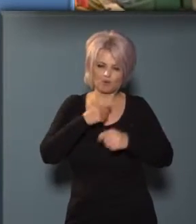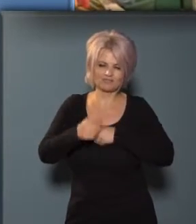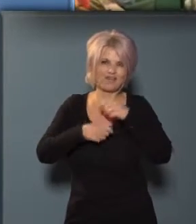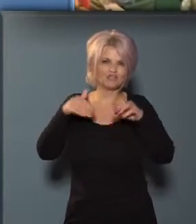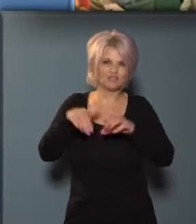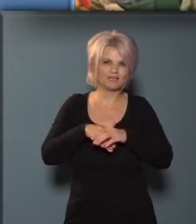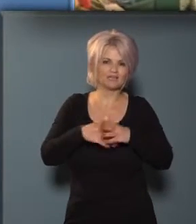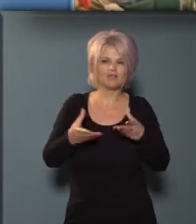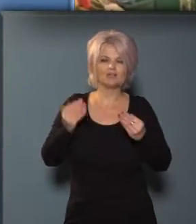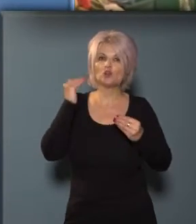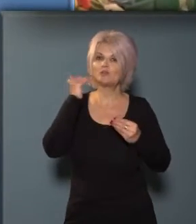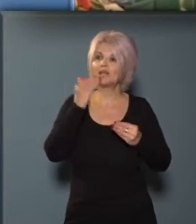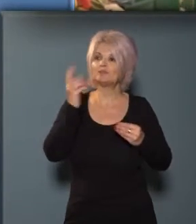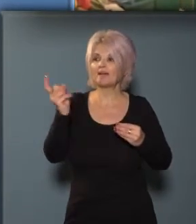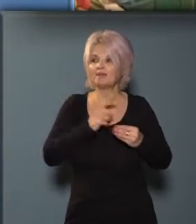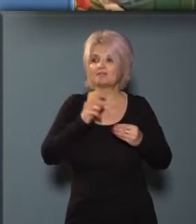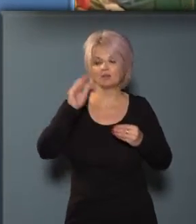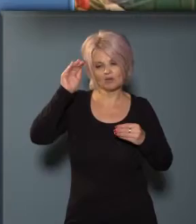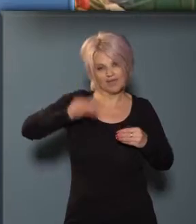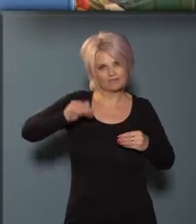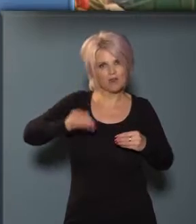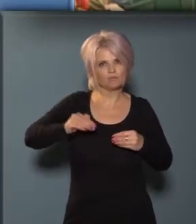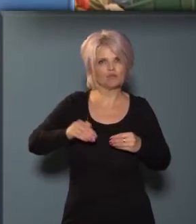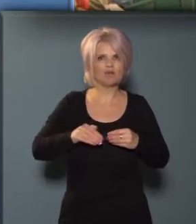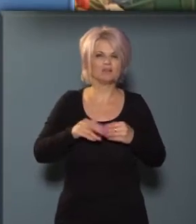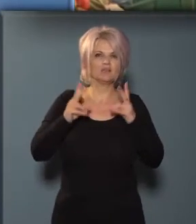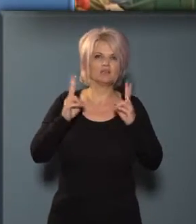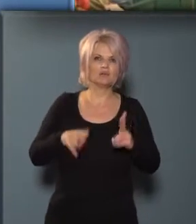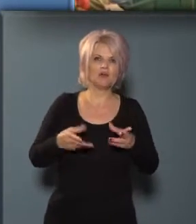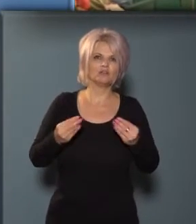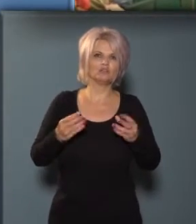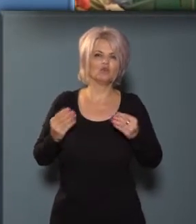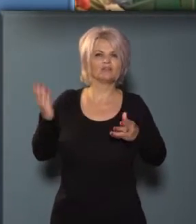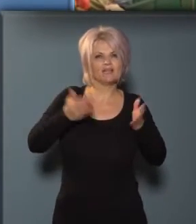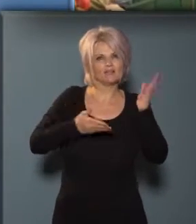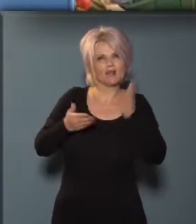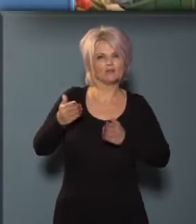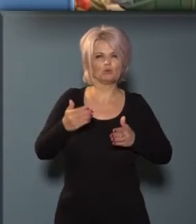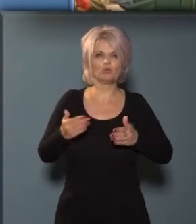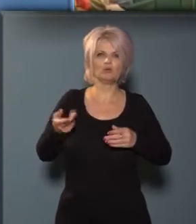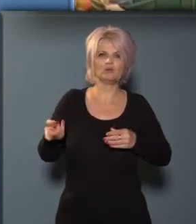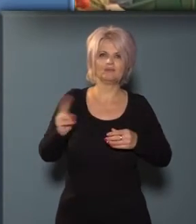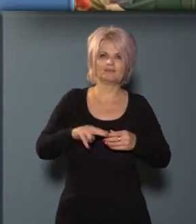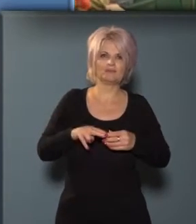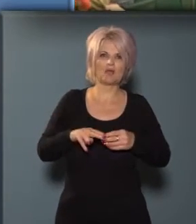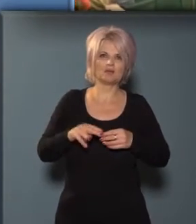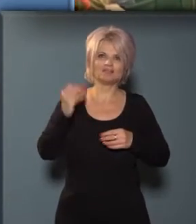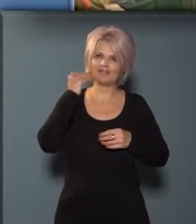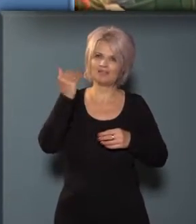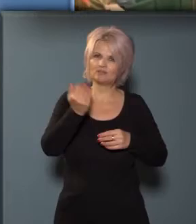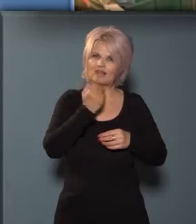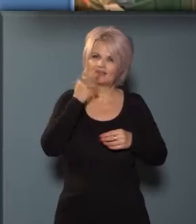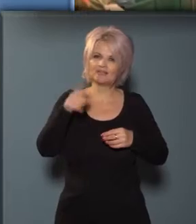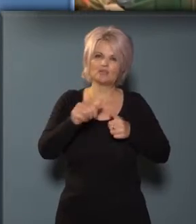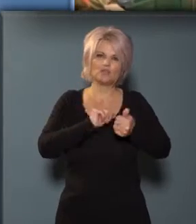sok közülük délután visszajön kézilabdázni, van jó pár, aki tékvándozni visszajön délután. Tehát azt gondolom, hogy ez a